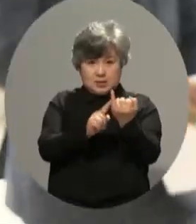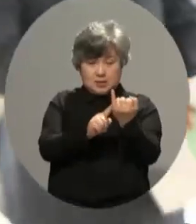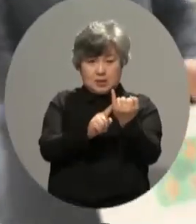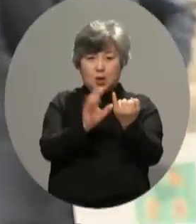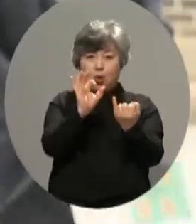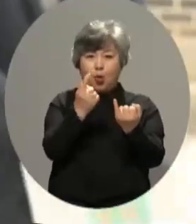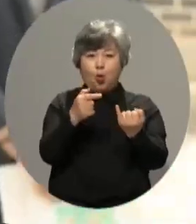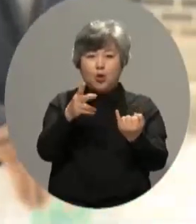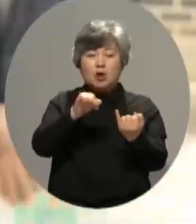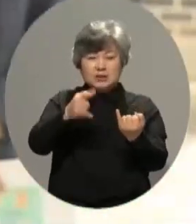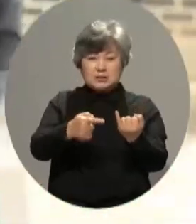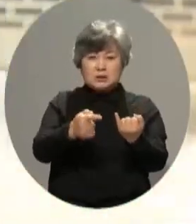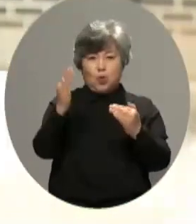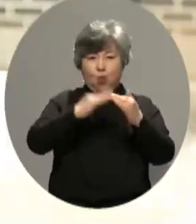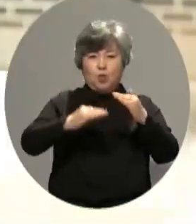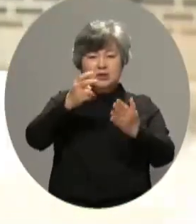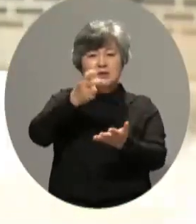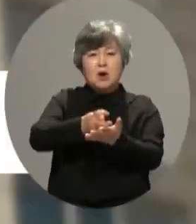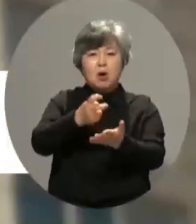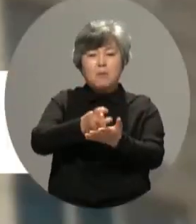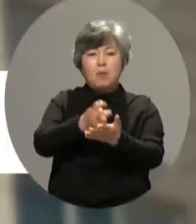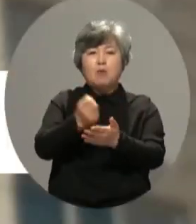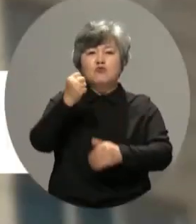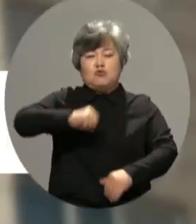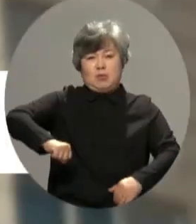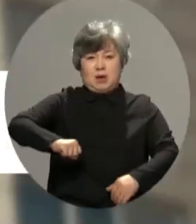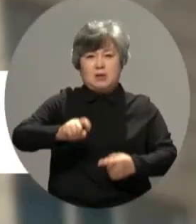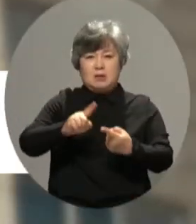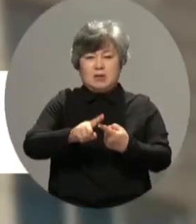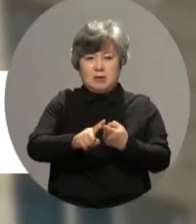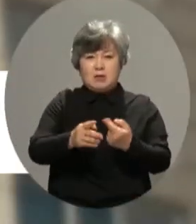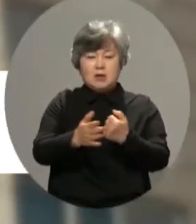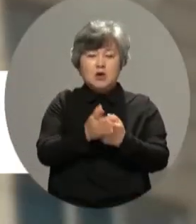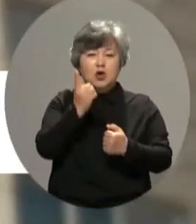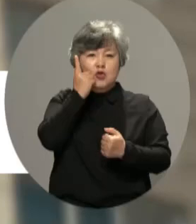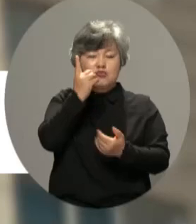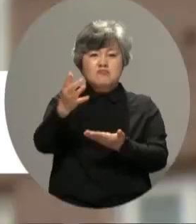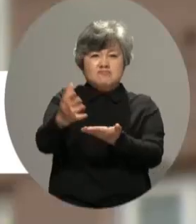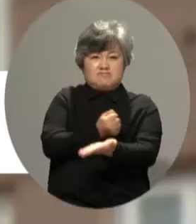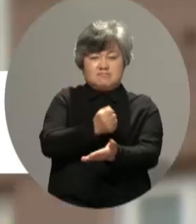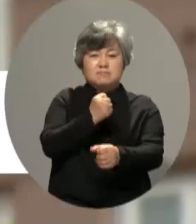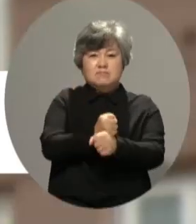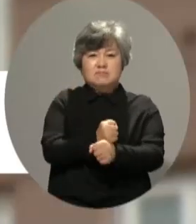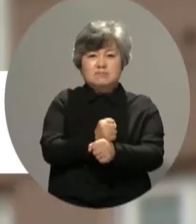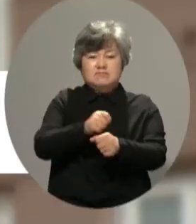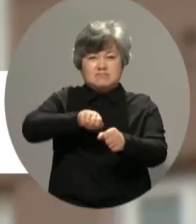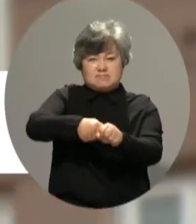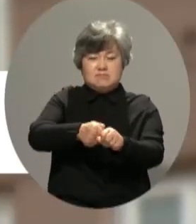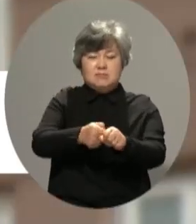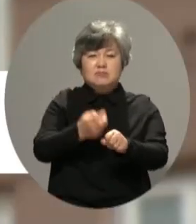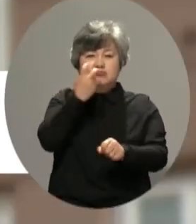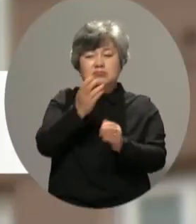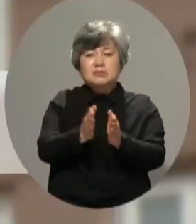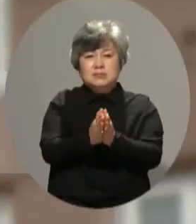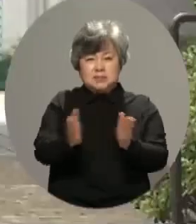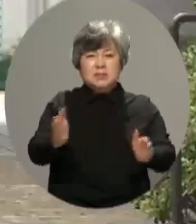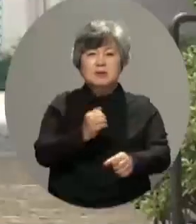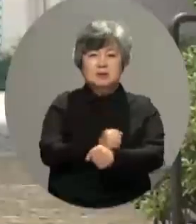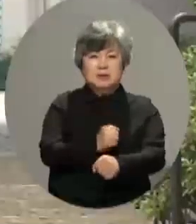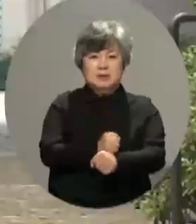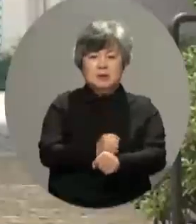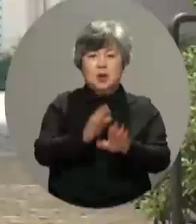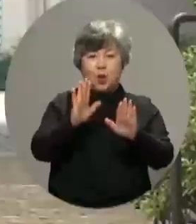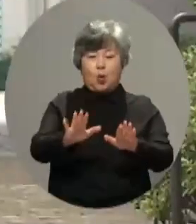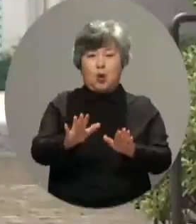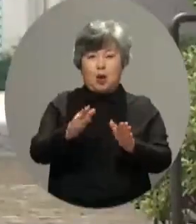씨를 공직선거법 위반 혐의로 입건한 뒤 휴대전화 등을 압수하며 본격적으로 강제 수사에 착수한 겁니다.